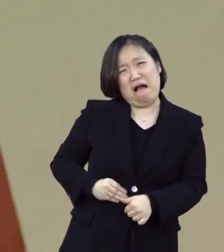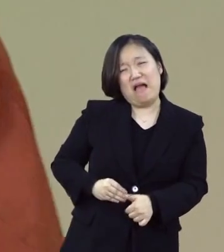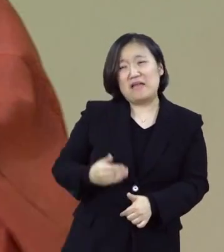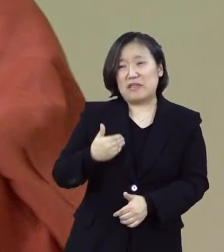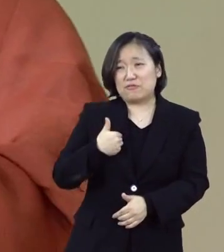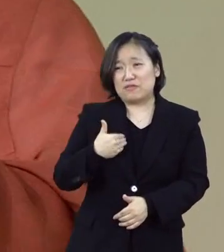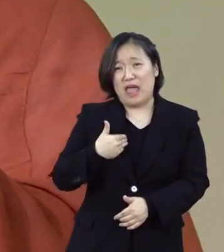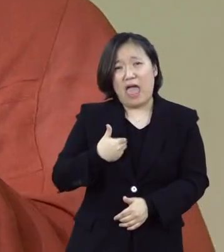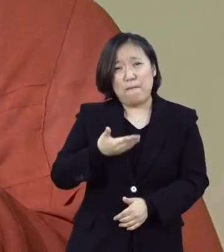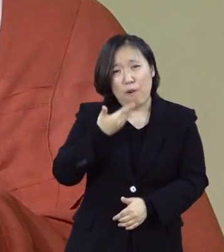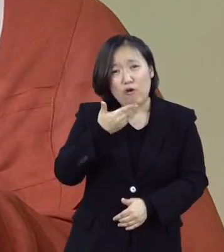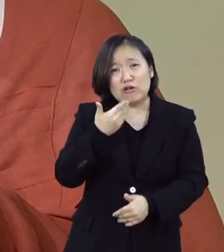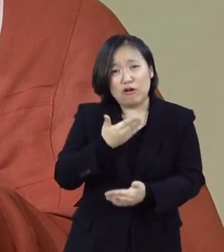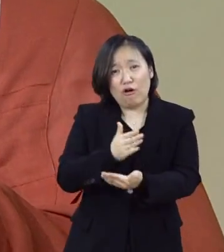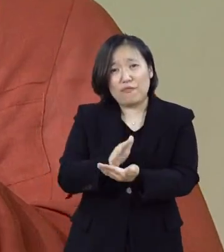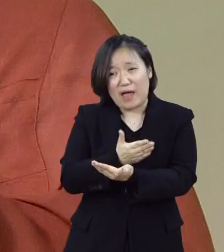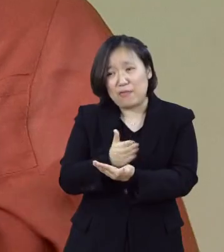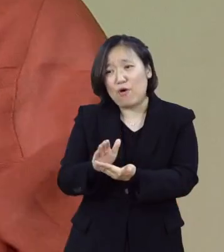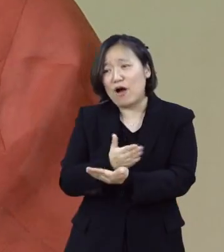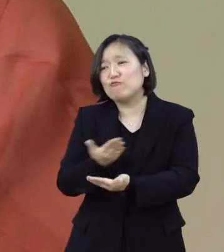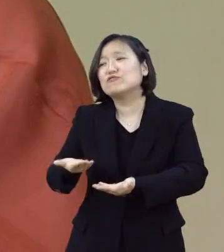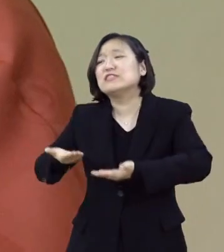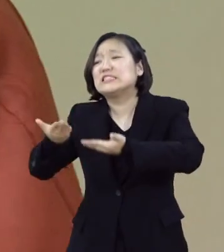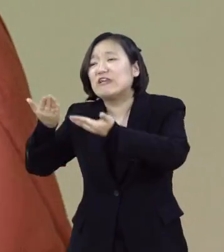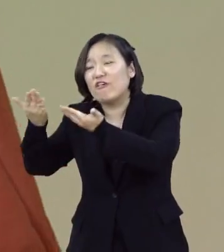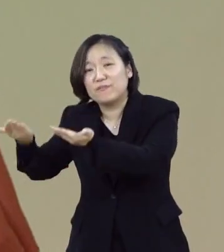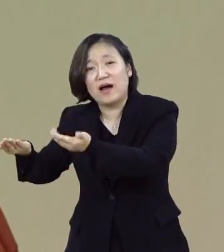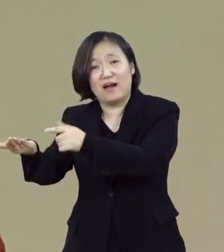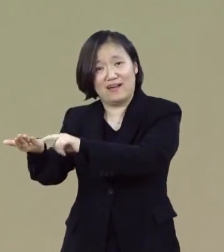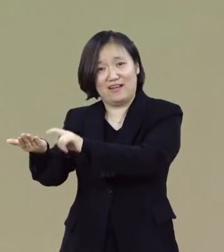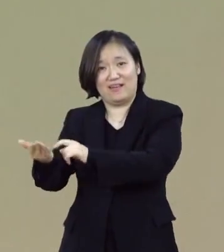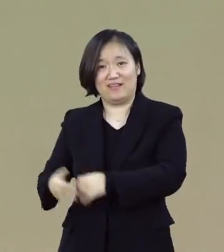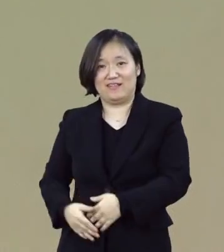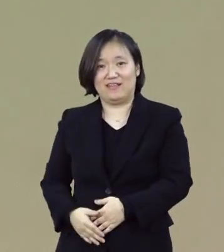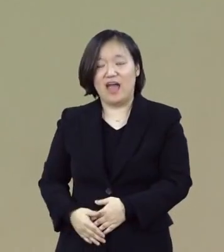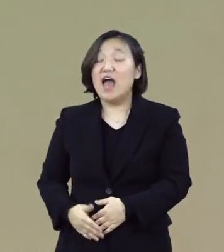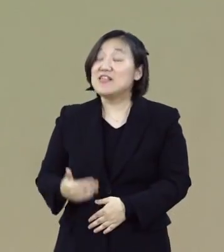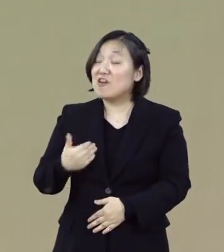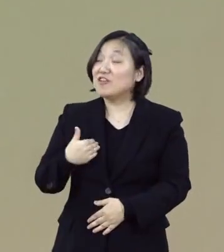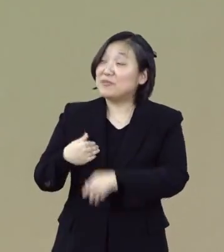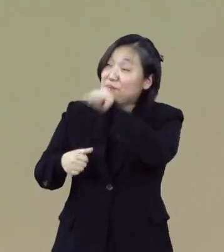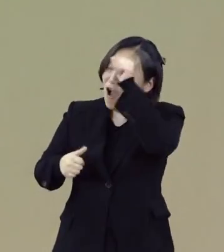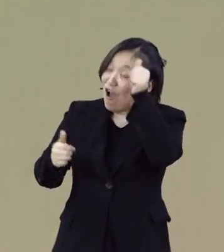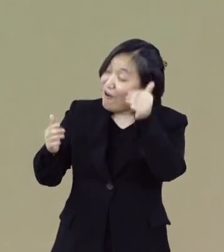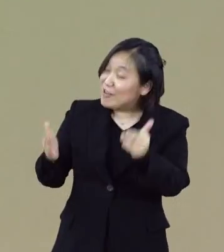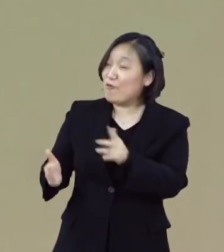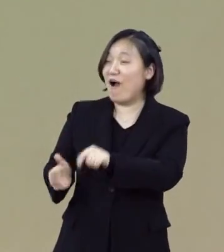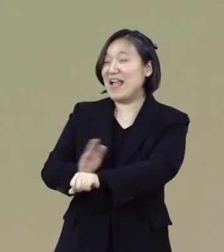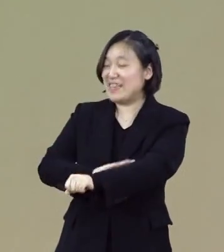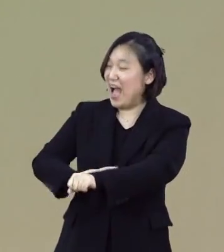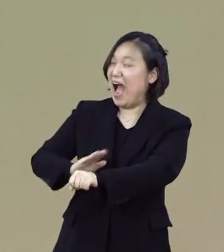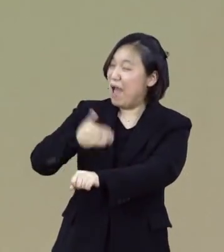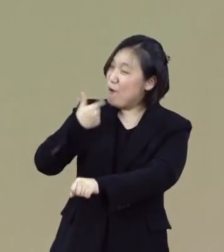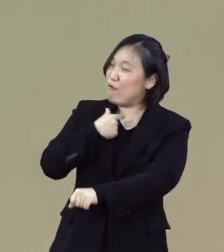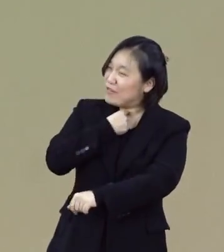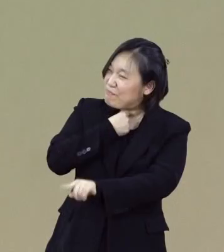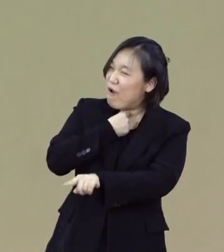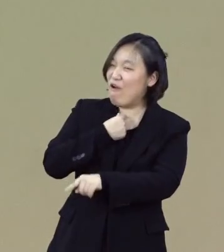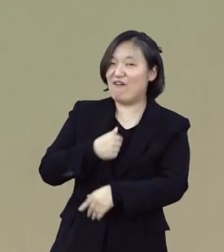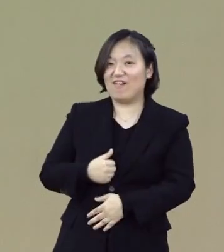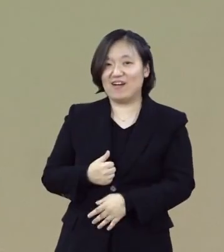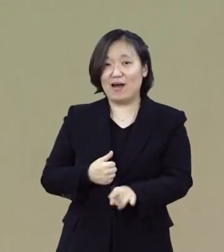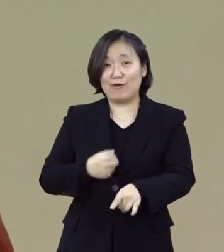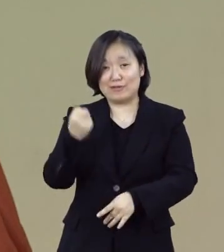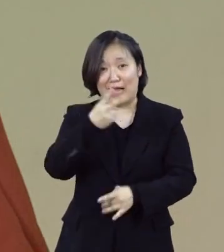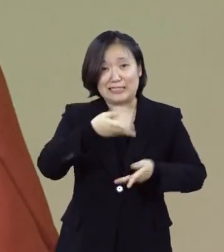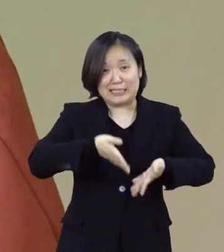한 덩어리 새참을 올린 공덕으로 저는 평생 잘 먹고 잘 살았으면 좋겠어요. 그래가지고 그 공덕으로 다음